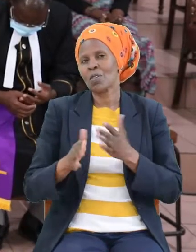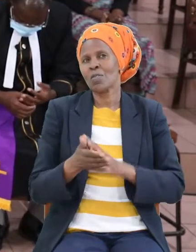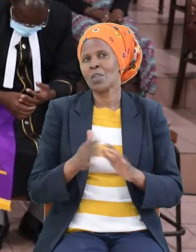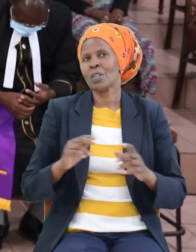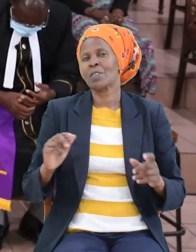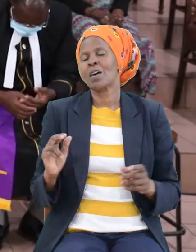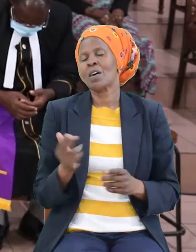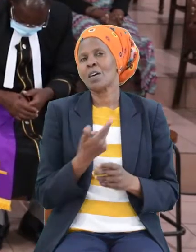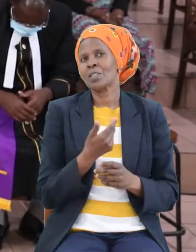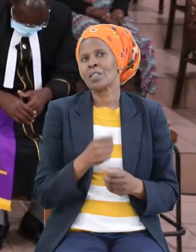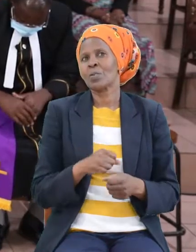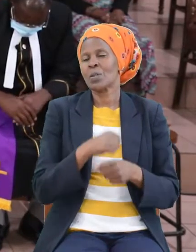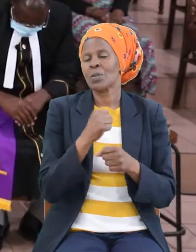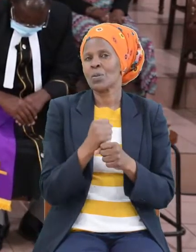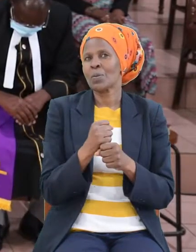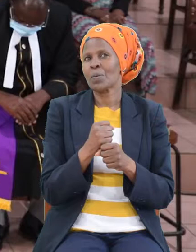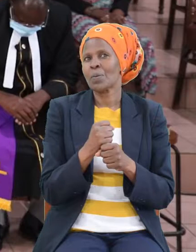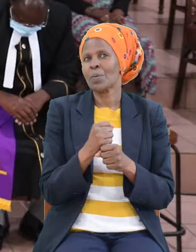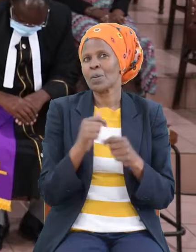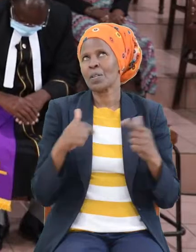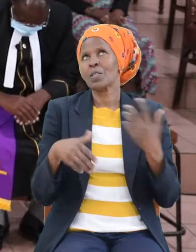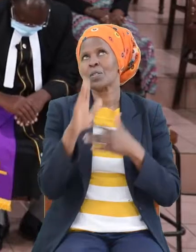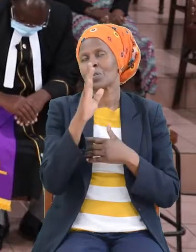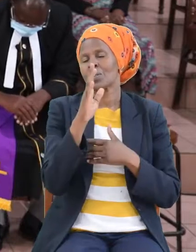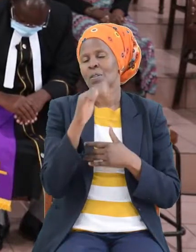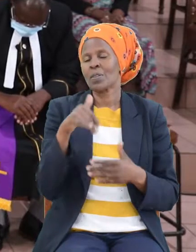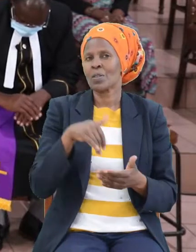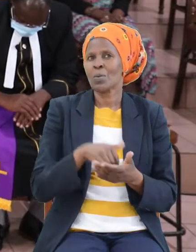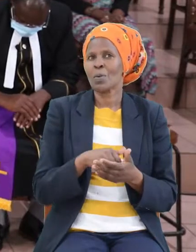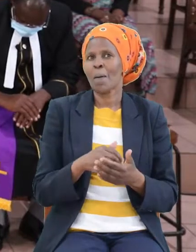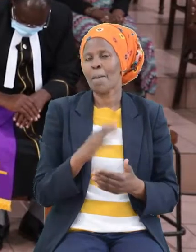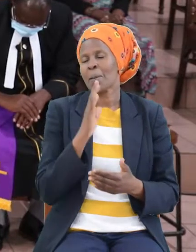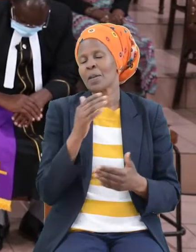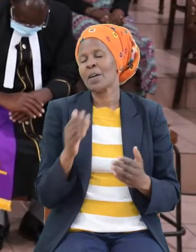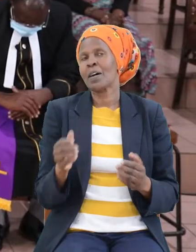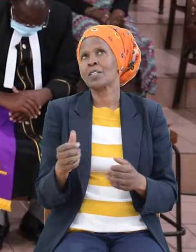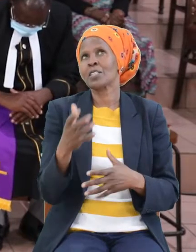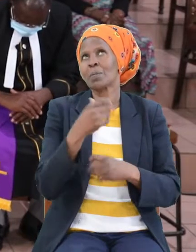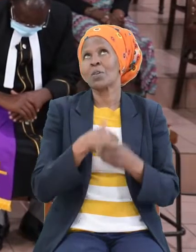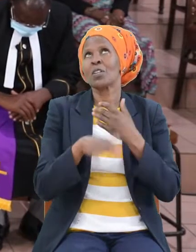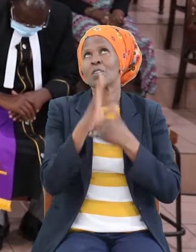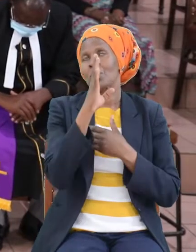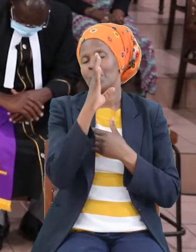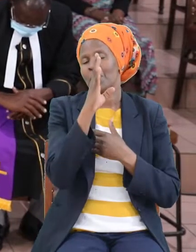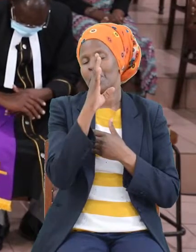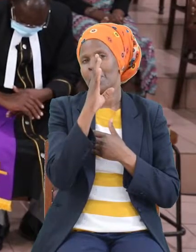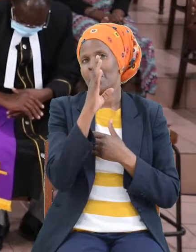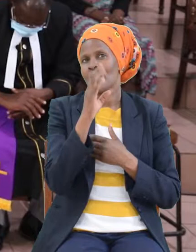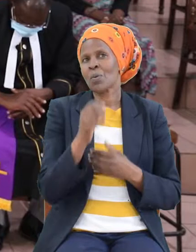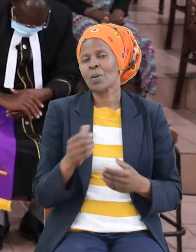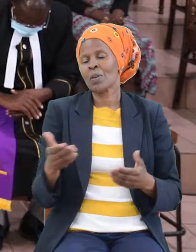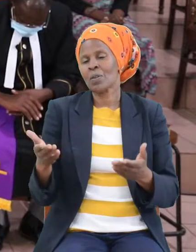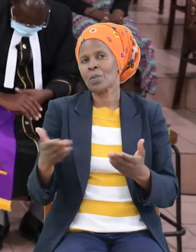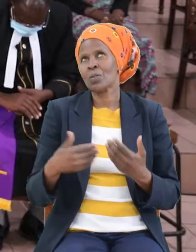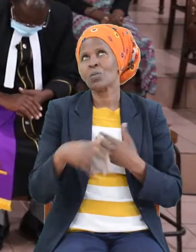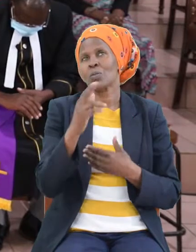kuwa tumetenda Bwana, na ndio tuweze kukubalika mbele ya macho yako. Tualika